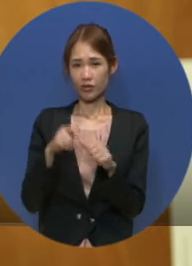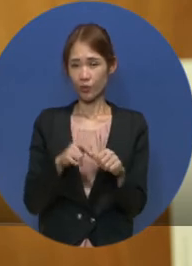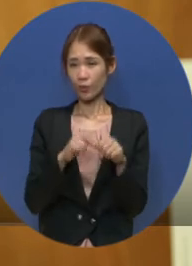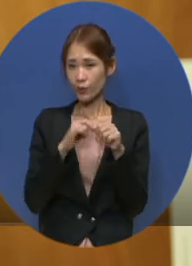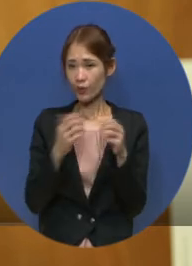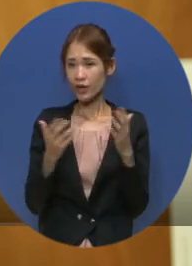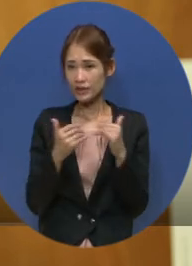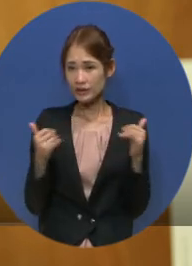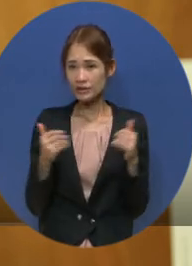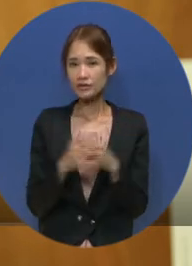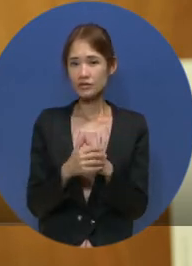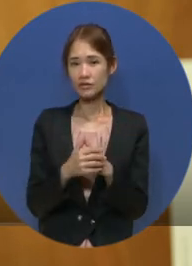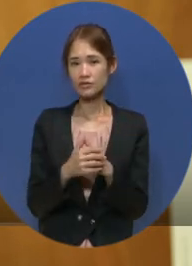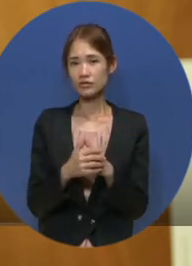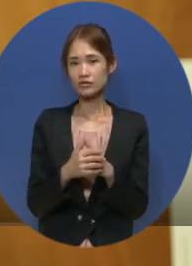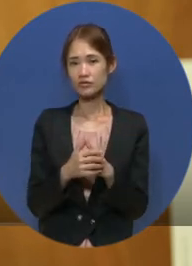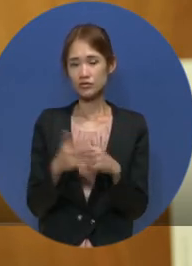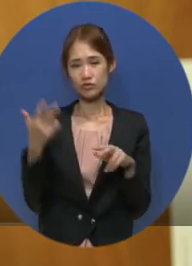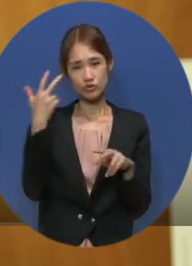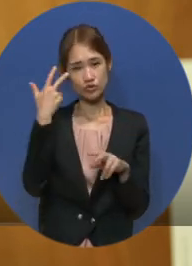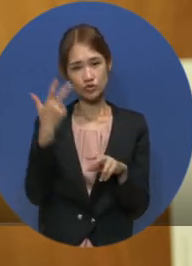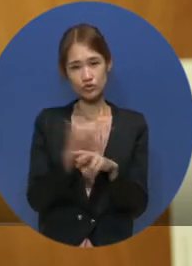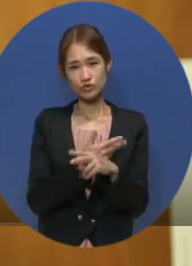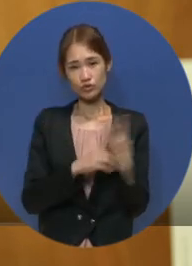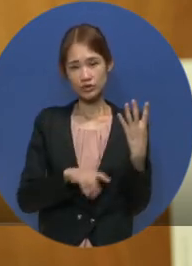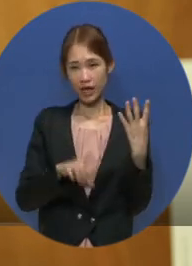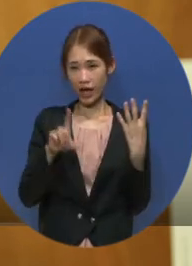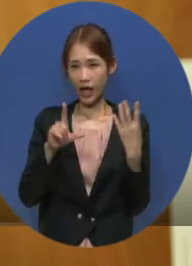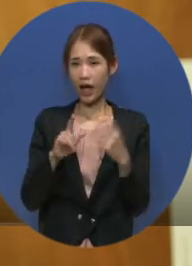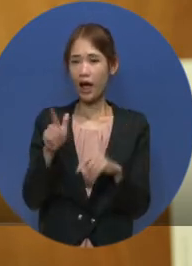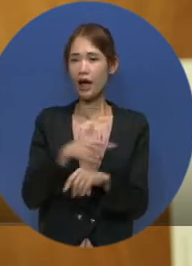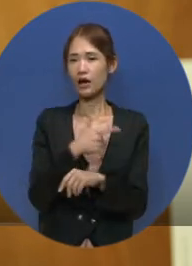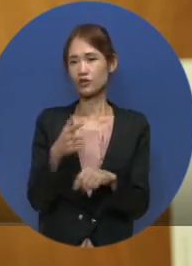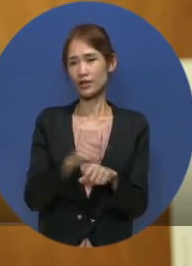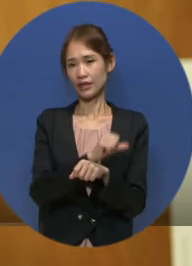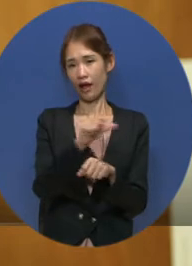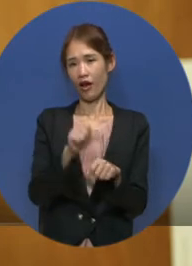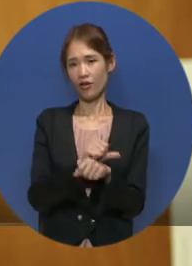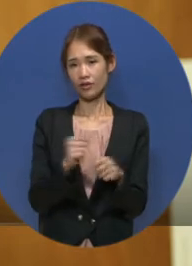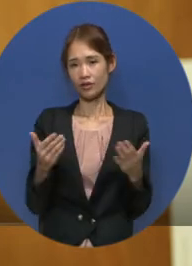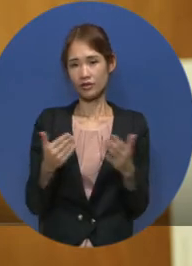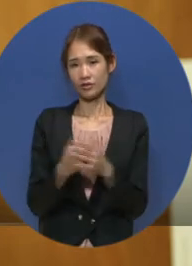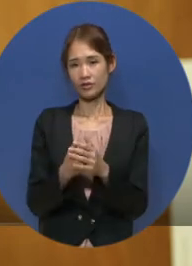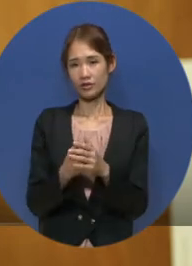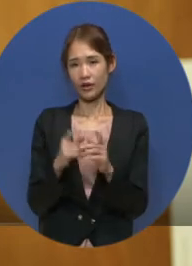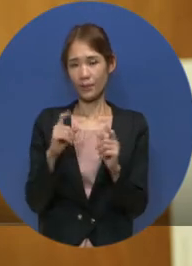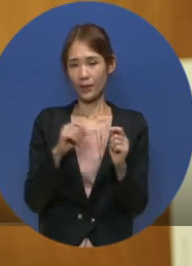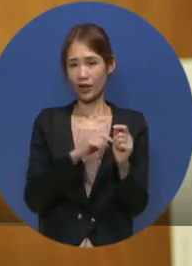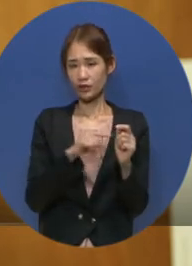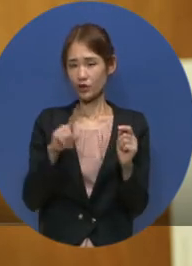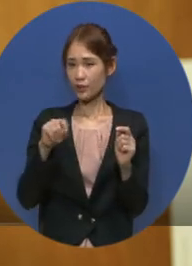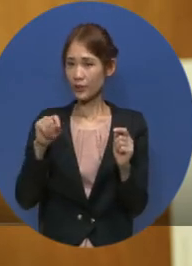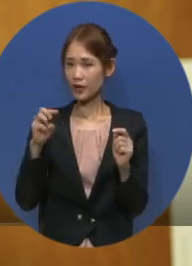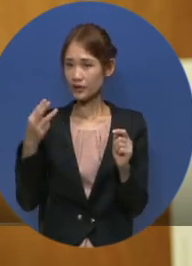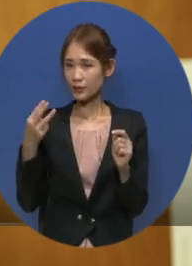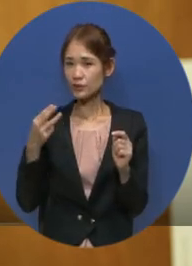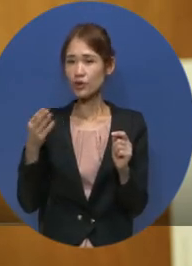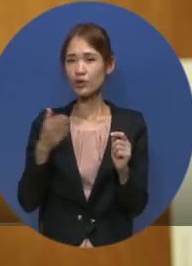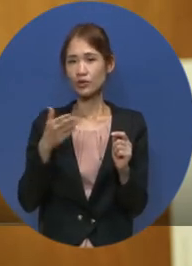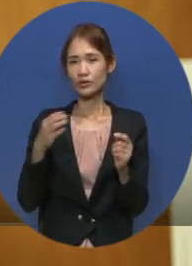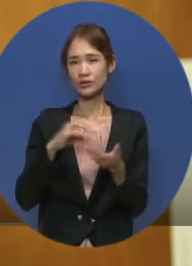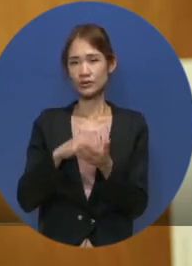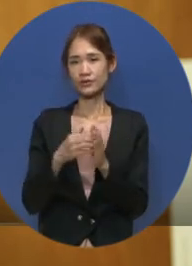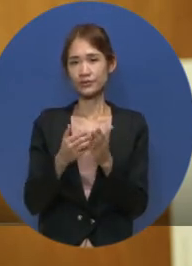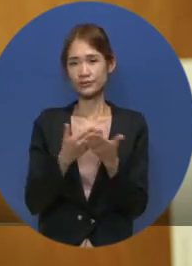있는 분들은 주 4일 동안 하루에 5시간 근무를 하고 있고요. 시급은 보통 만 원에서 한 13,000원 정도로 구성이